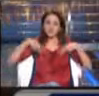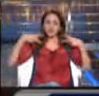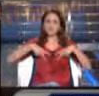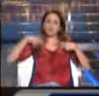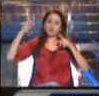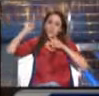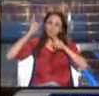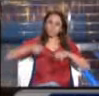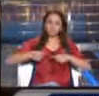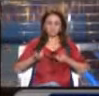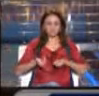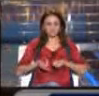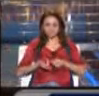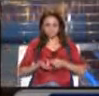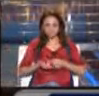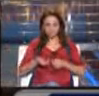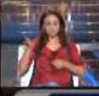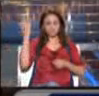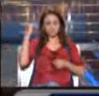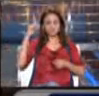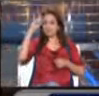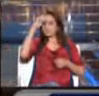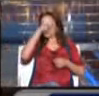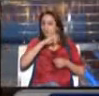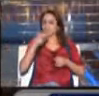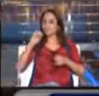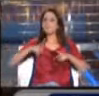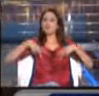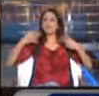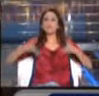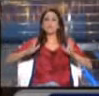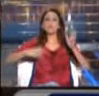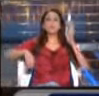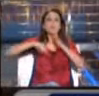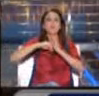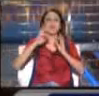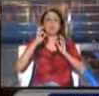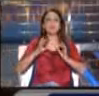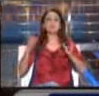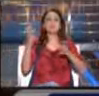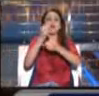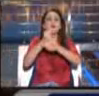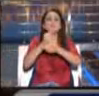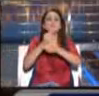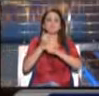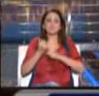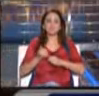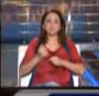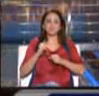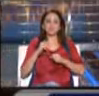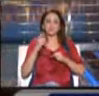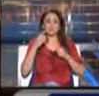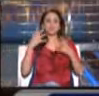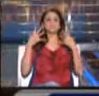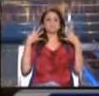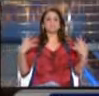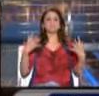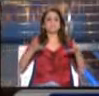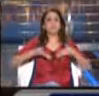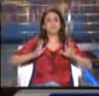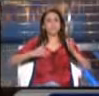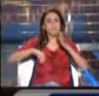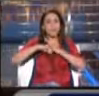عملوا بسمه خلال في ظل ظروف صعبه الناس بتعاني منها. احنا عايزين نحافظ على الشكل العام بتاعنا اللي هو ايه,